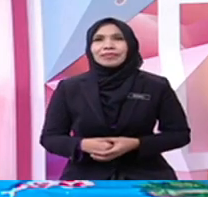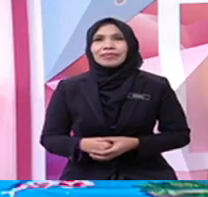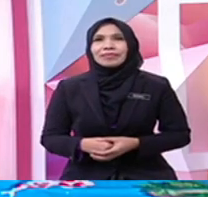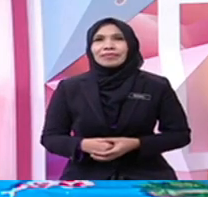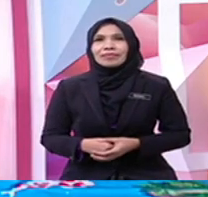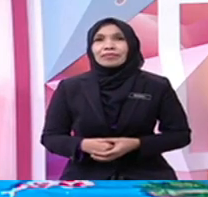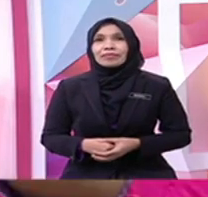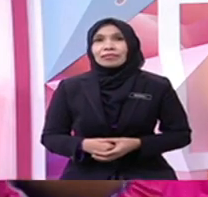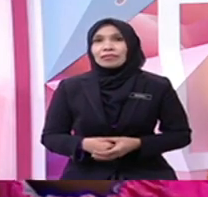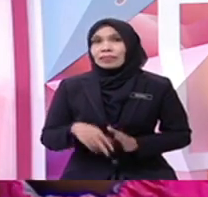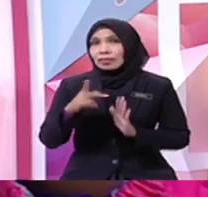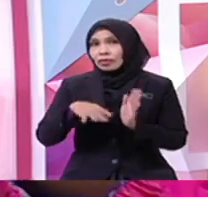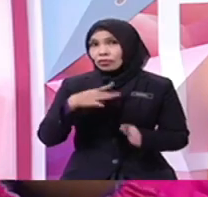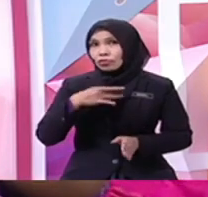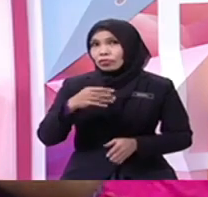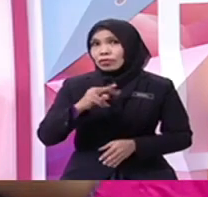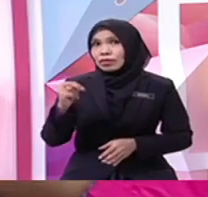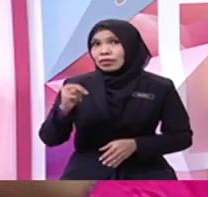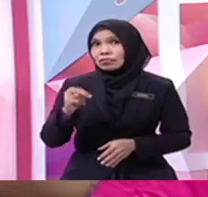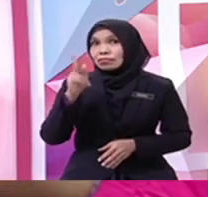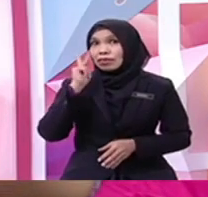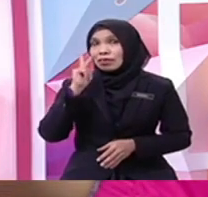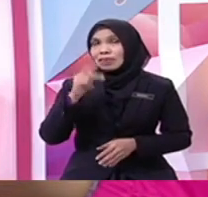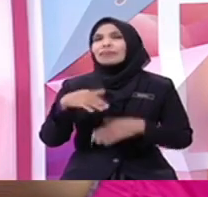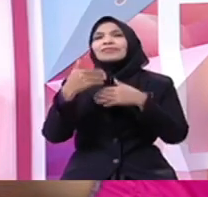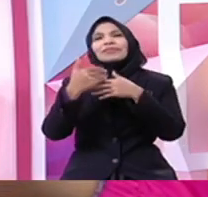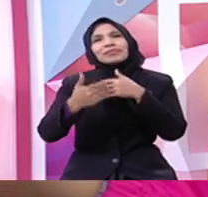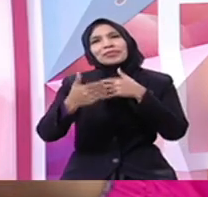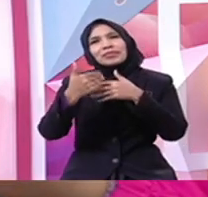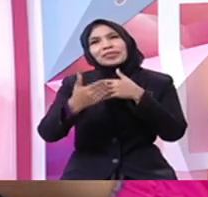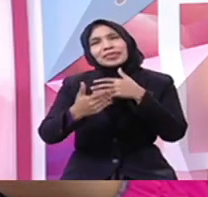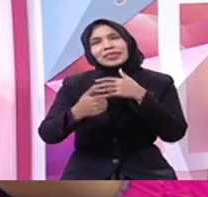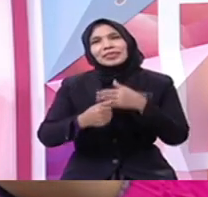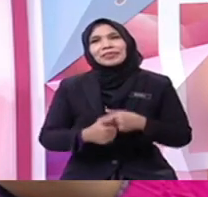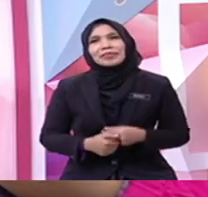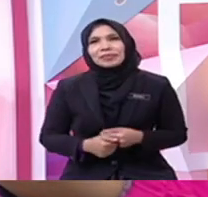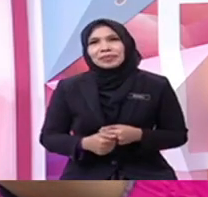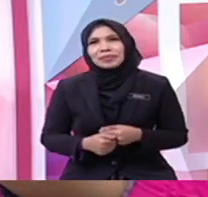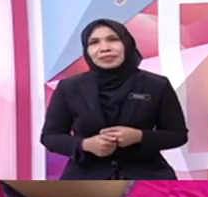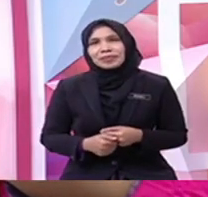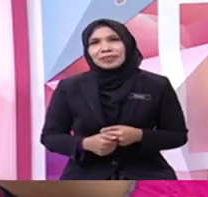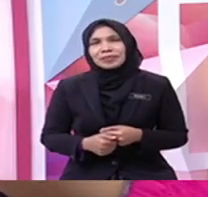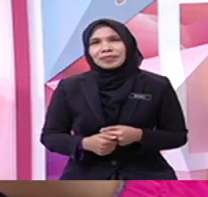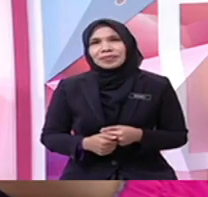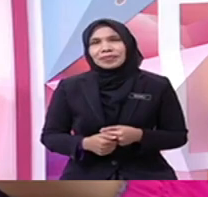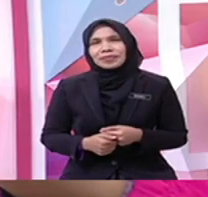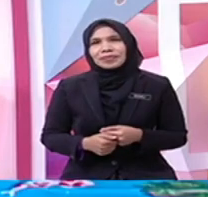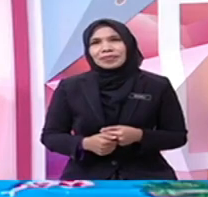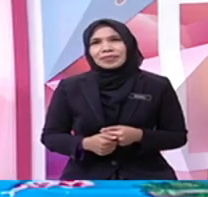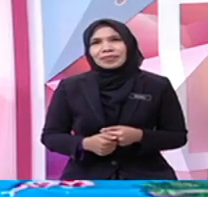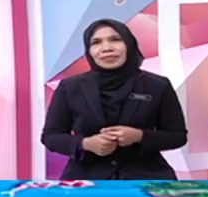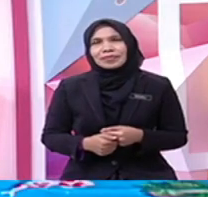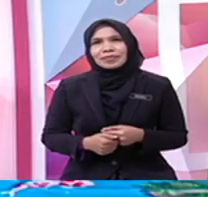kegemaran saya inilah roti sego hoki roti-roti ini pun laju apel roti whole Munich rezeki